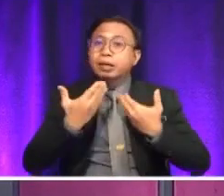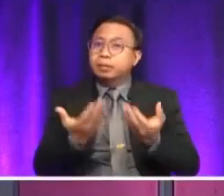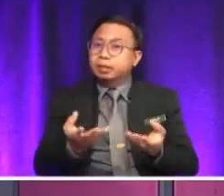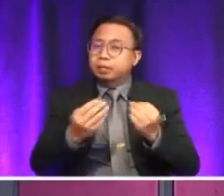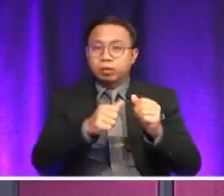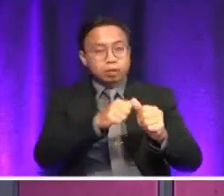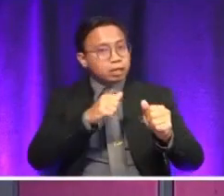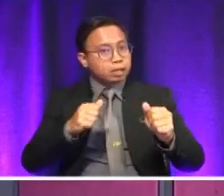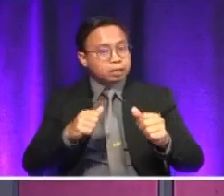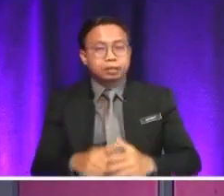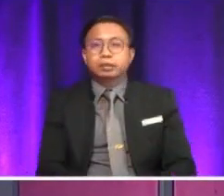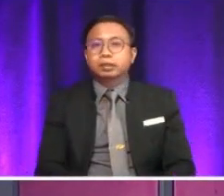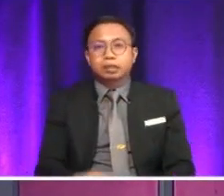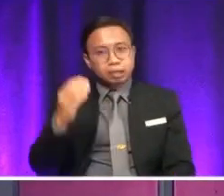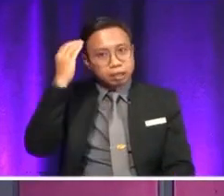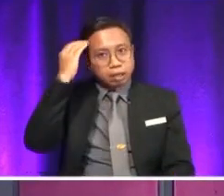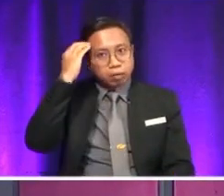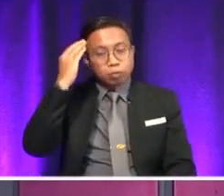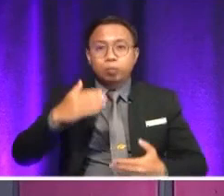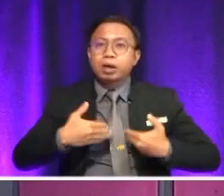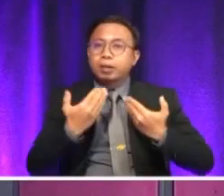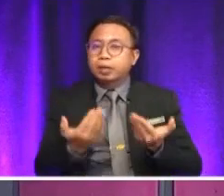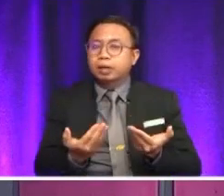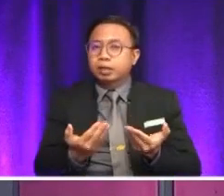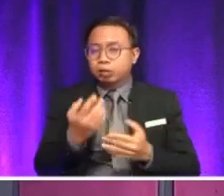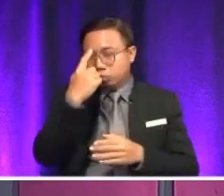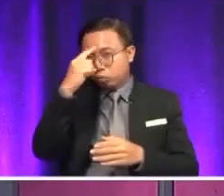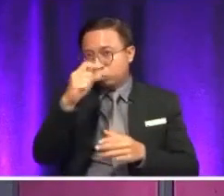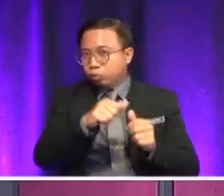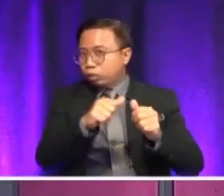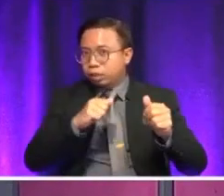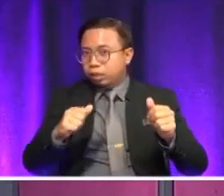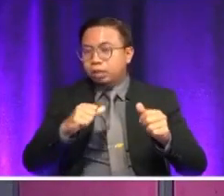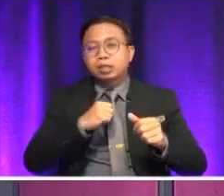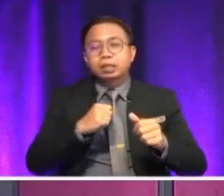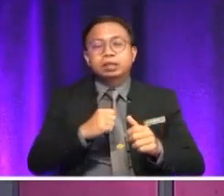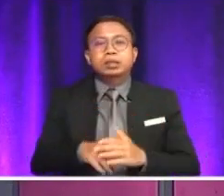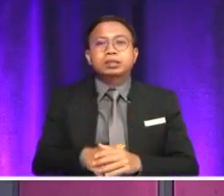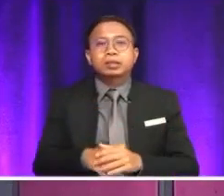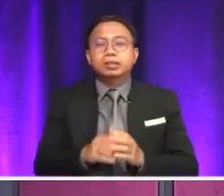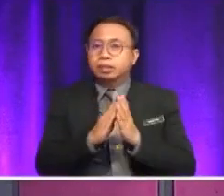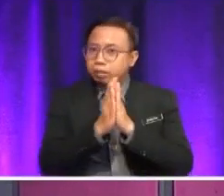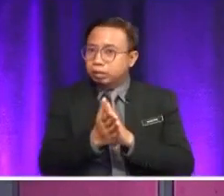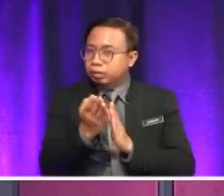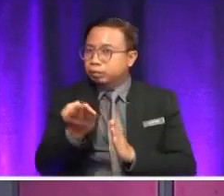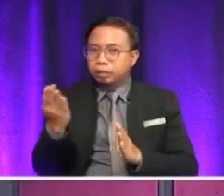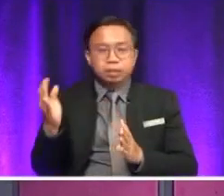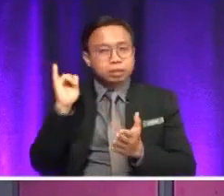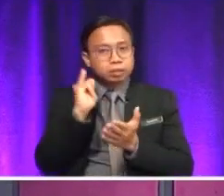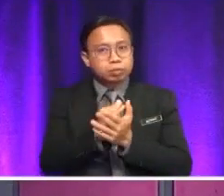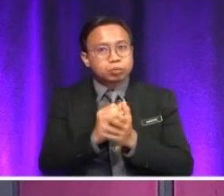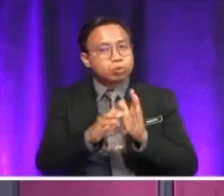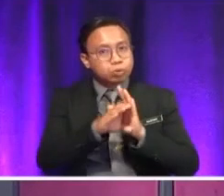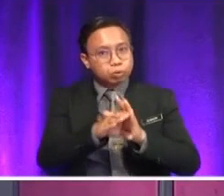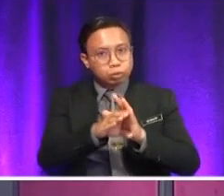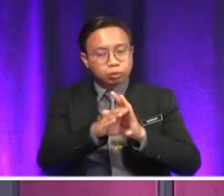diri. Dia kena tahu macam mana untuk mengelakkan diri daripada berlakunya perkara tersebut. Okey,